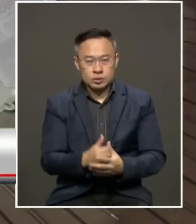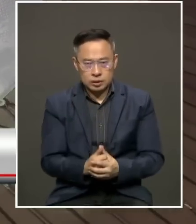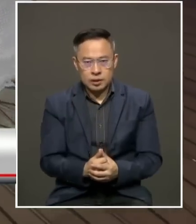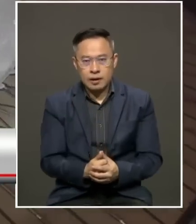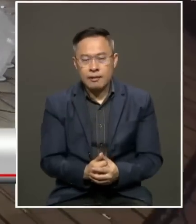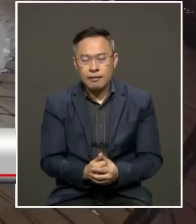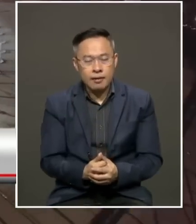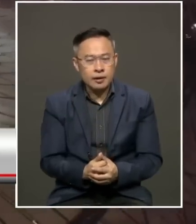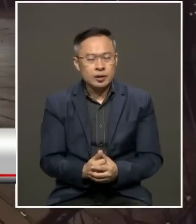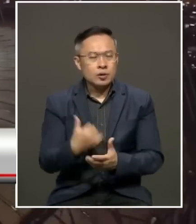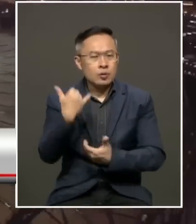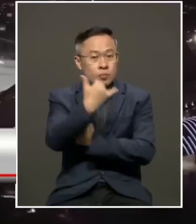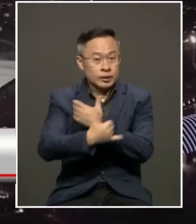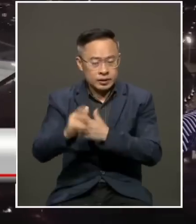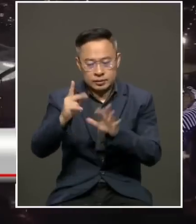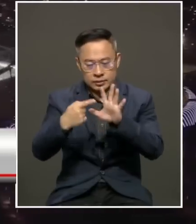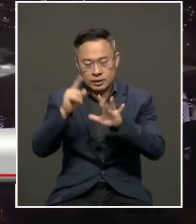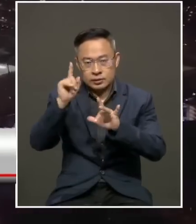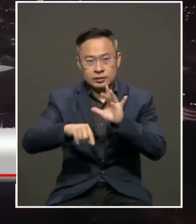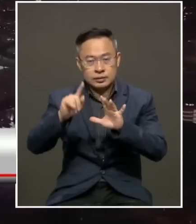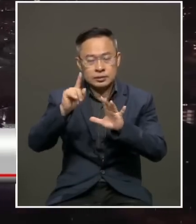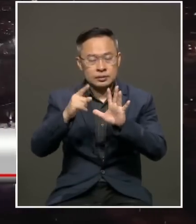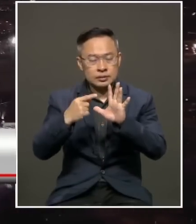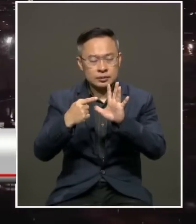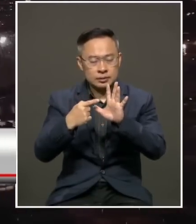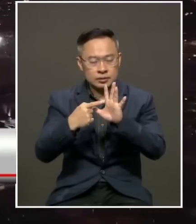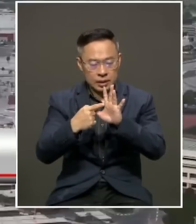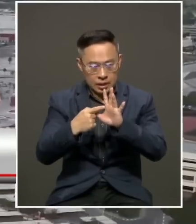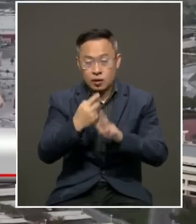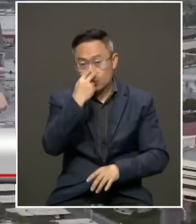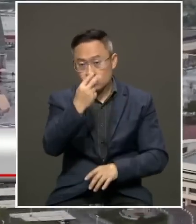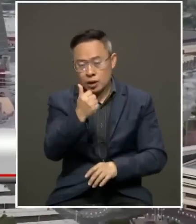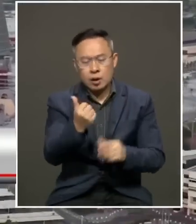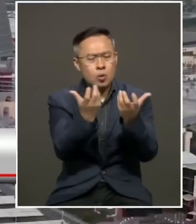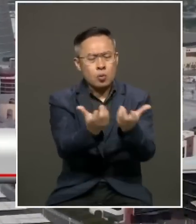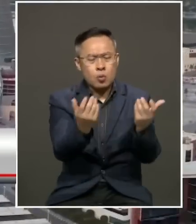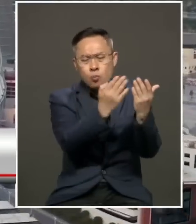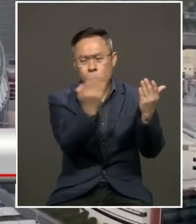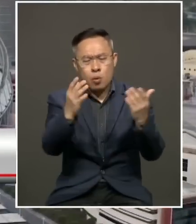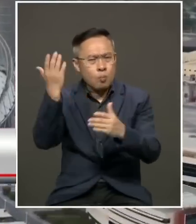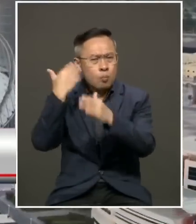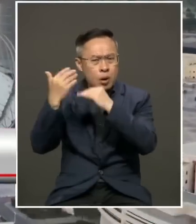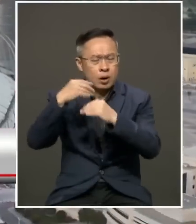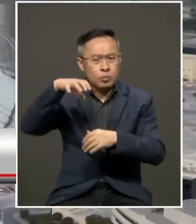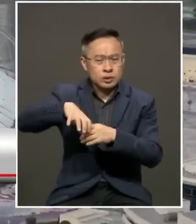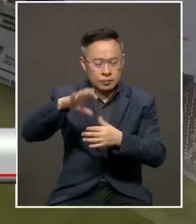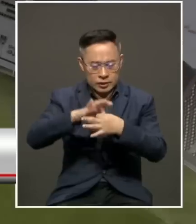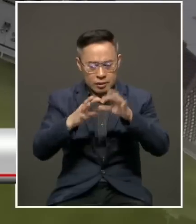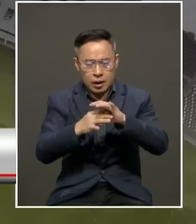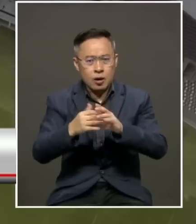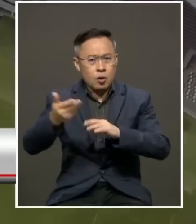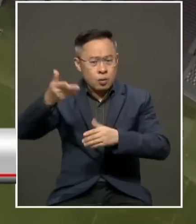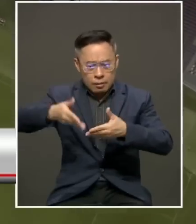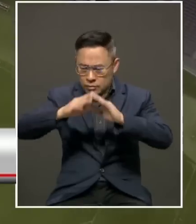โอลิมปิกและกีฬากาตาร์เพื่อแสดงให้เห็นว่าสถานที่แห่งนี้มีความสำคัญกับในอดีตนะแล้วปัจจุบันพอปรับปรุงใหม่